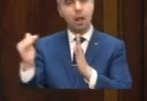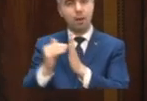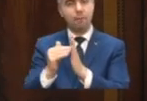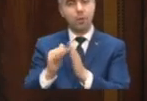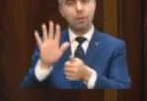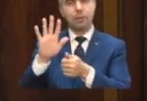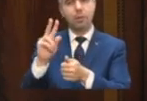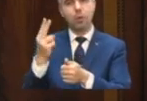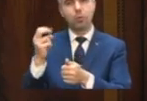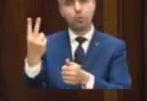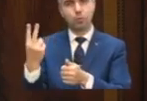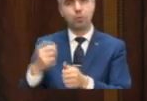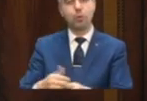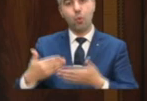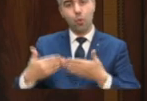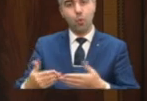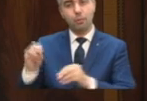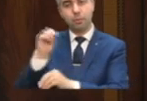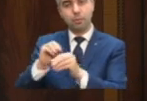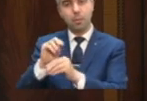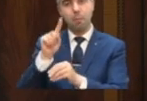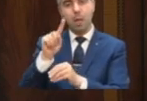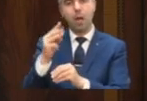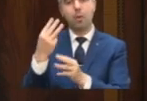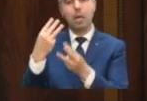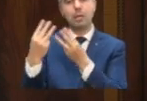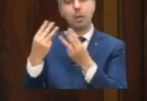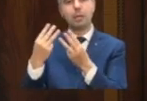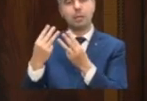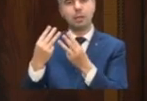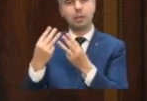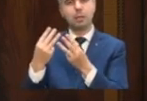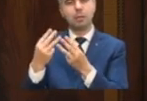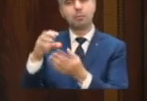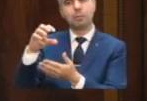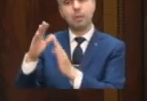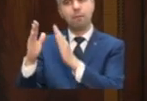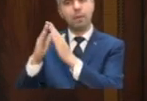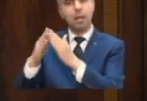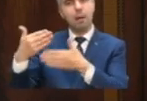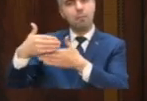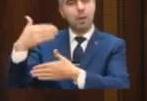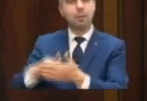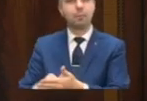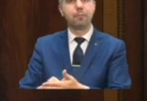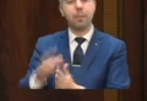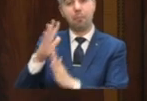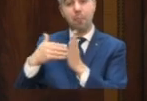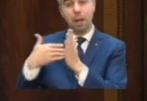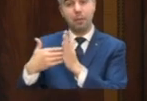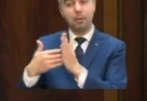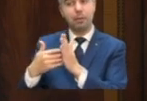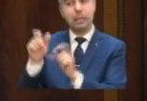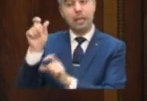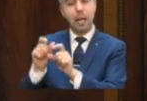5,402 وحدة، واليوم كتنجز 133 وحدة اللي هي في طور الإنجاز. هذا البرنامج حسن الوضعية ديال